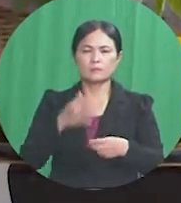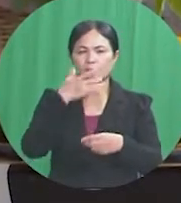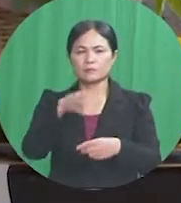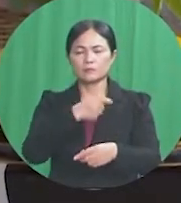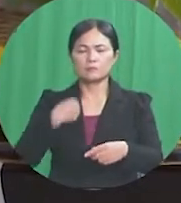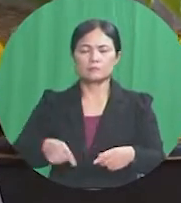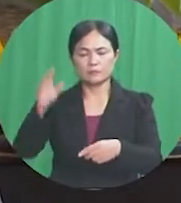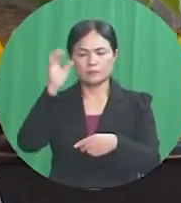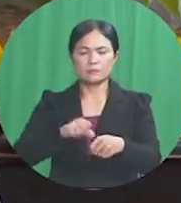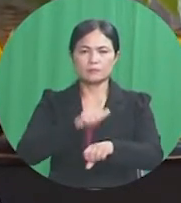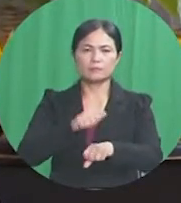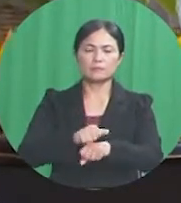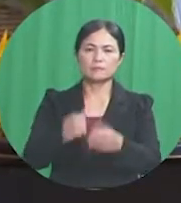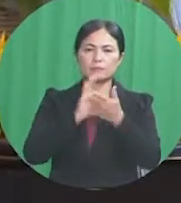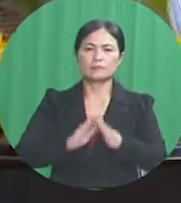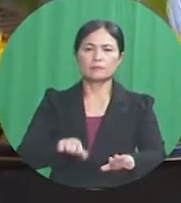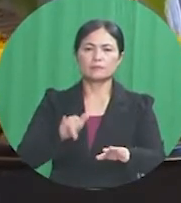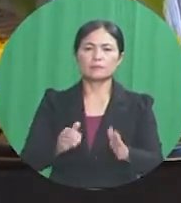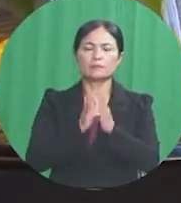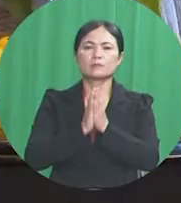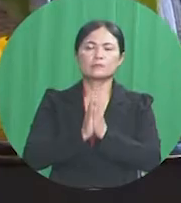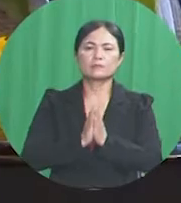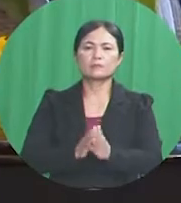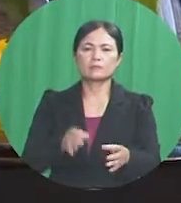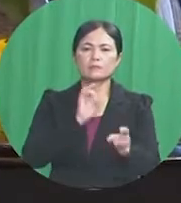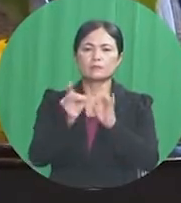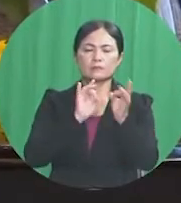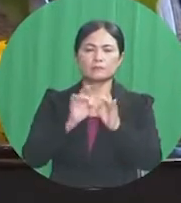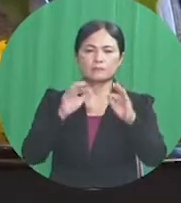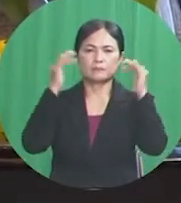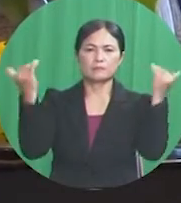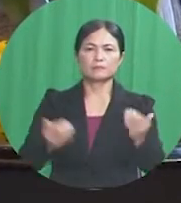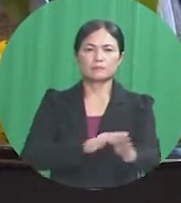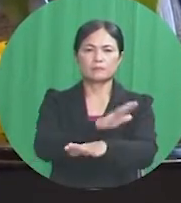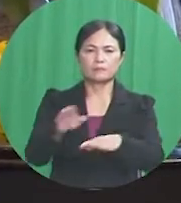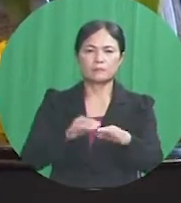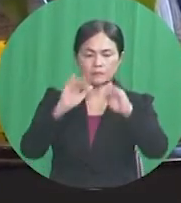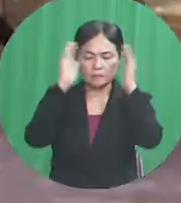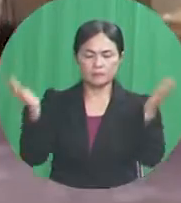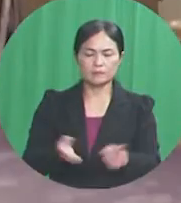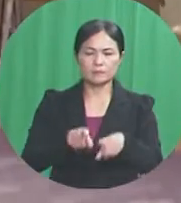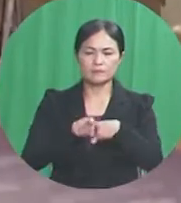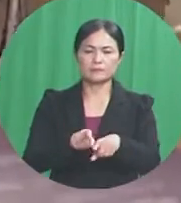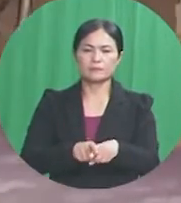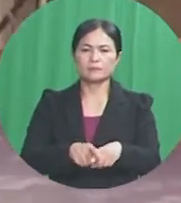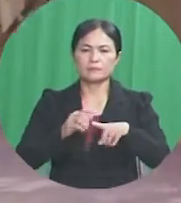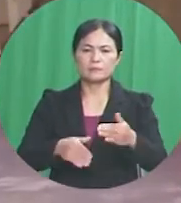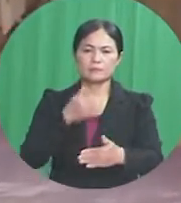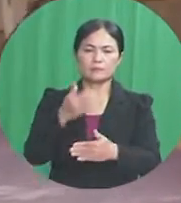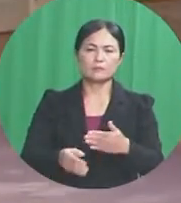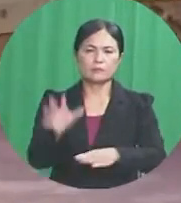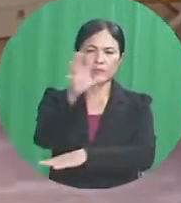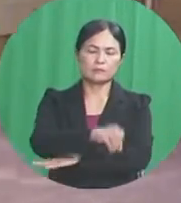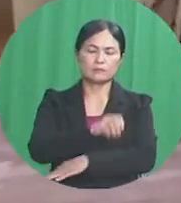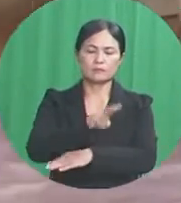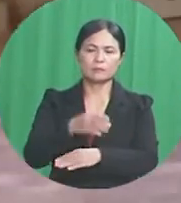នខាងត្បូងកិច្ចការងារសន្តិភាពនៅមីយ៉ាន់ម៉ាហើយក៏ពិភាក្សាអំពីស្ថានភាពទូទៅរបស់ពិភពលោកផងដែរបន្ទាប់មកនារីត្រីថ្